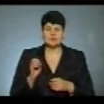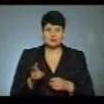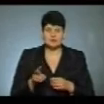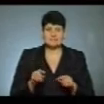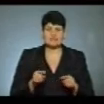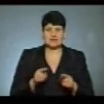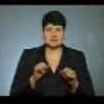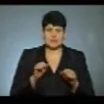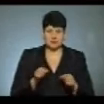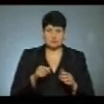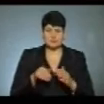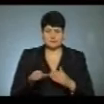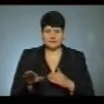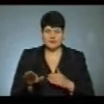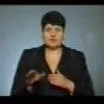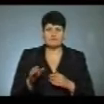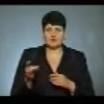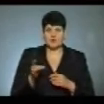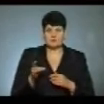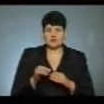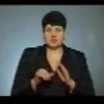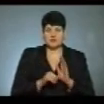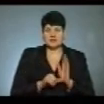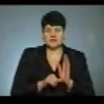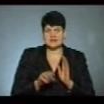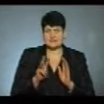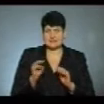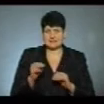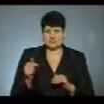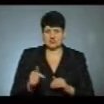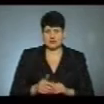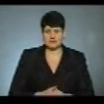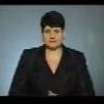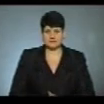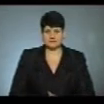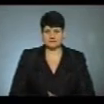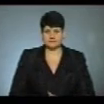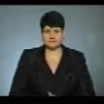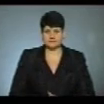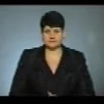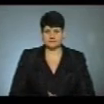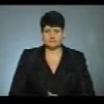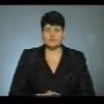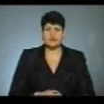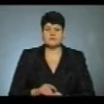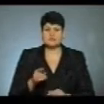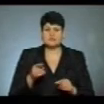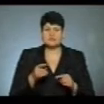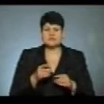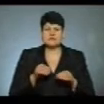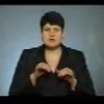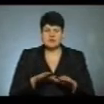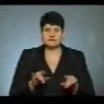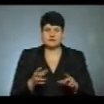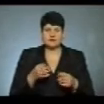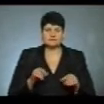затриманий може вийти під заставу в розмірі 63 тисячі гривень. Застосувати щодо підозрюваного запобіжний захід доводити